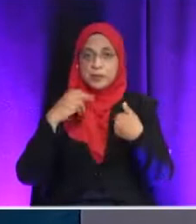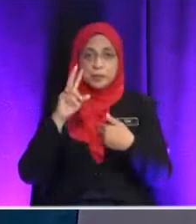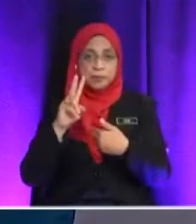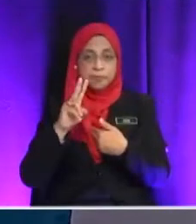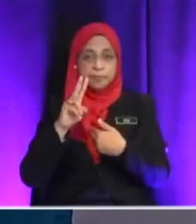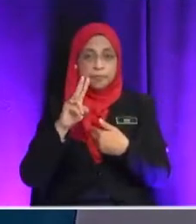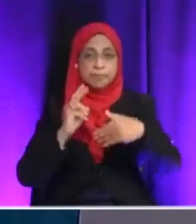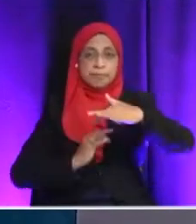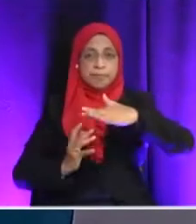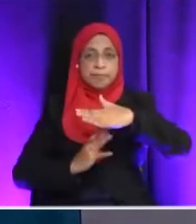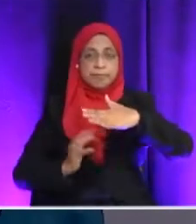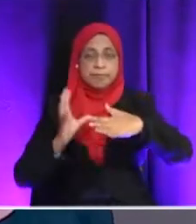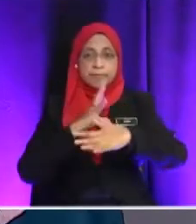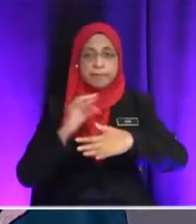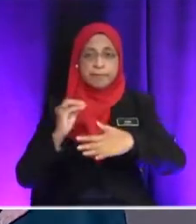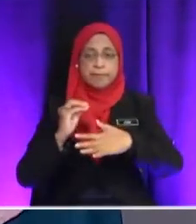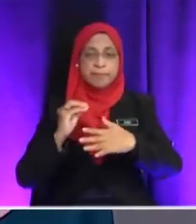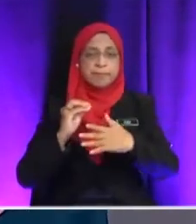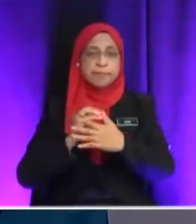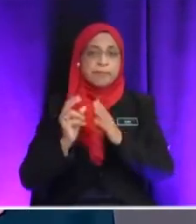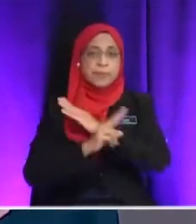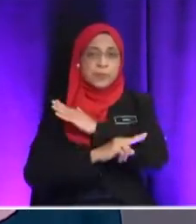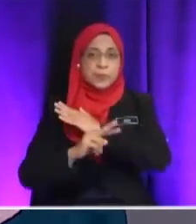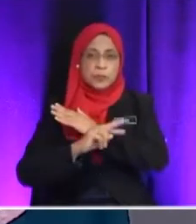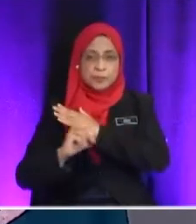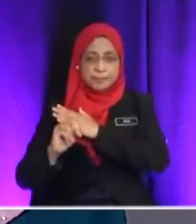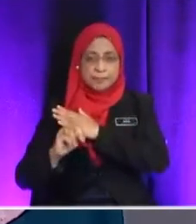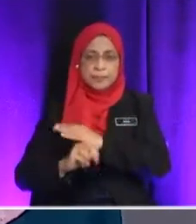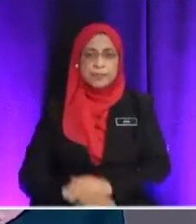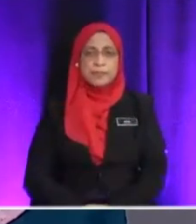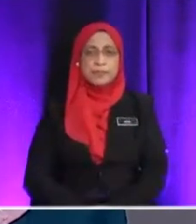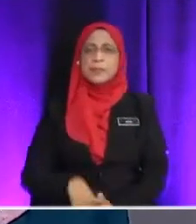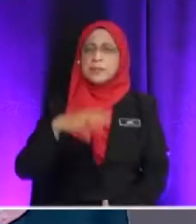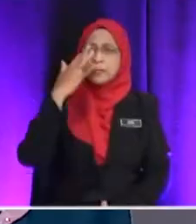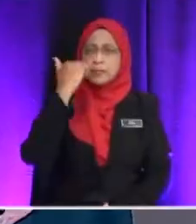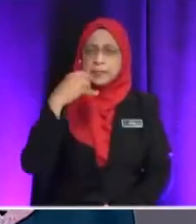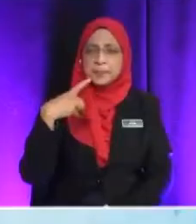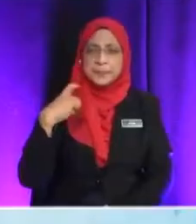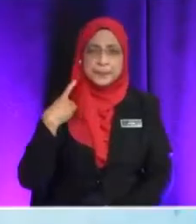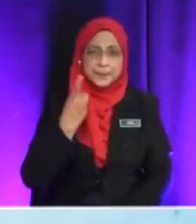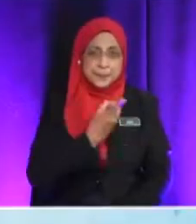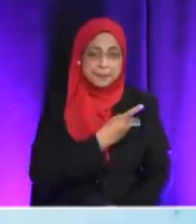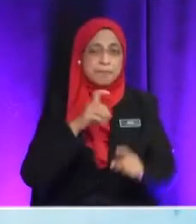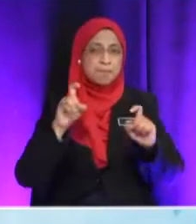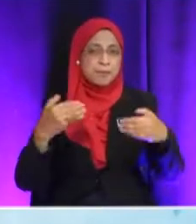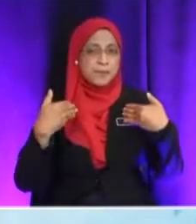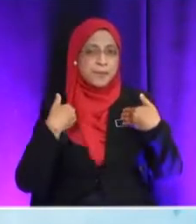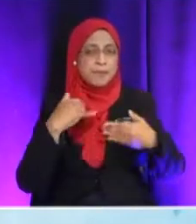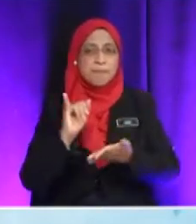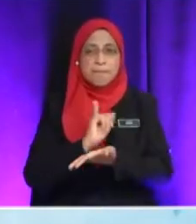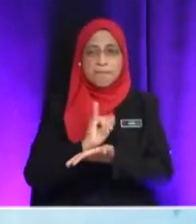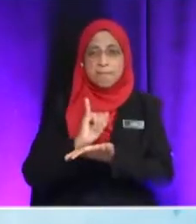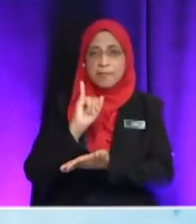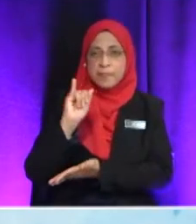pula Kenapa kita perlukan insuran ini ide Boleh bantu cek kuota untuk jawab kenapa kita perlukan insiden ini